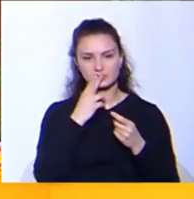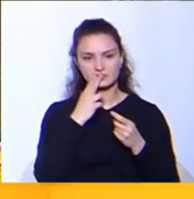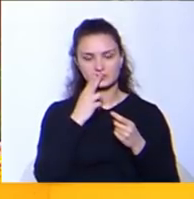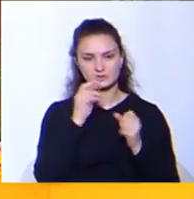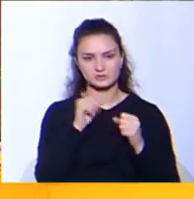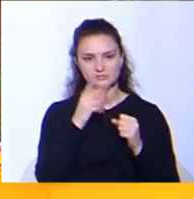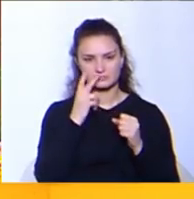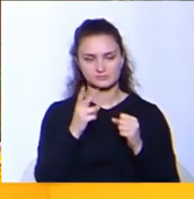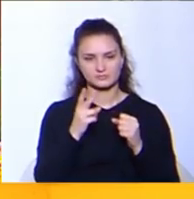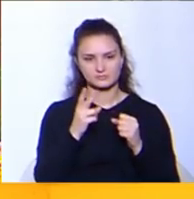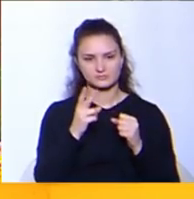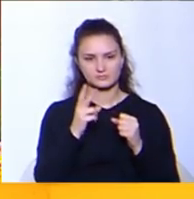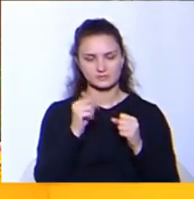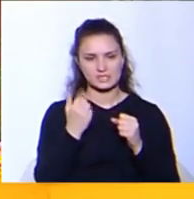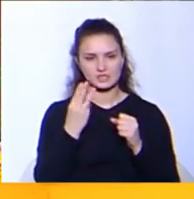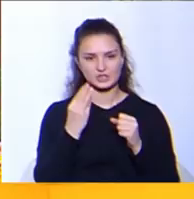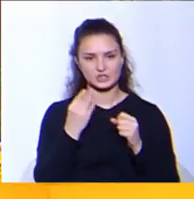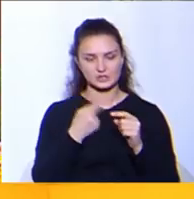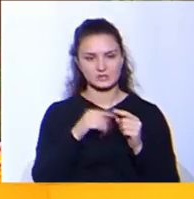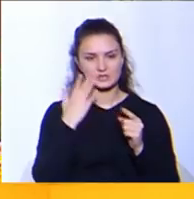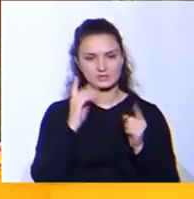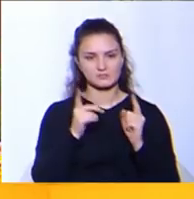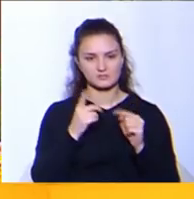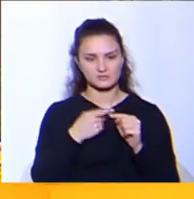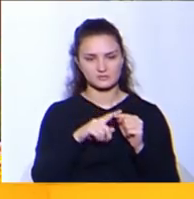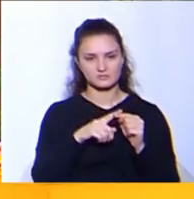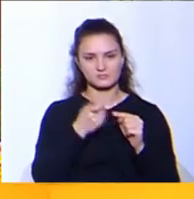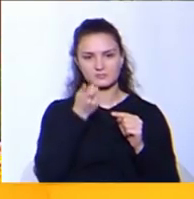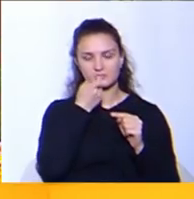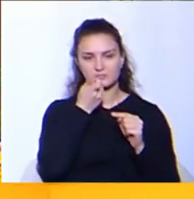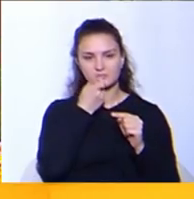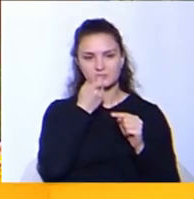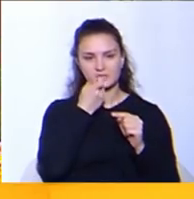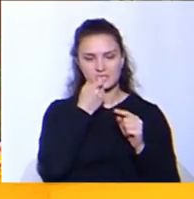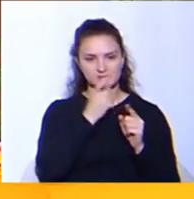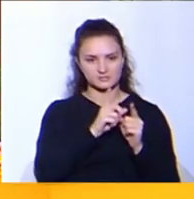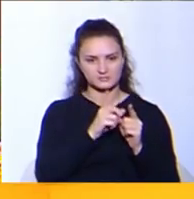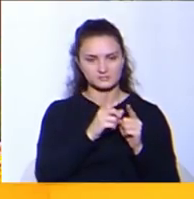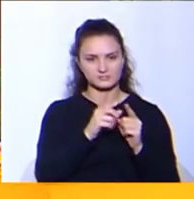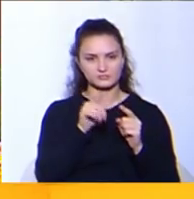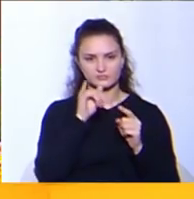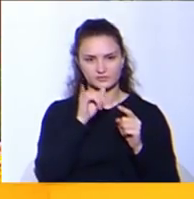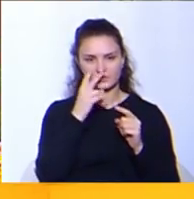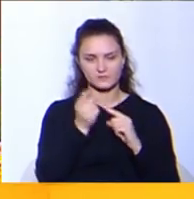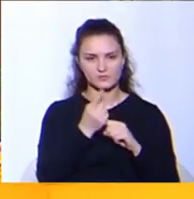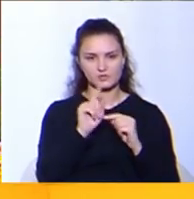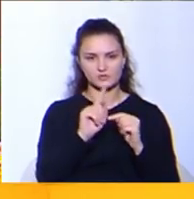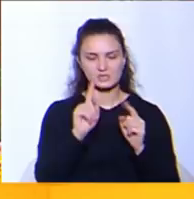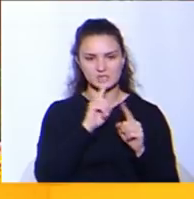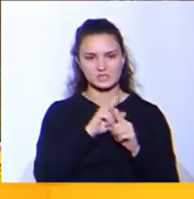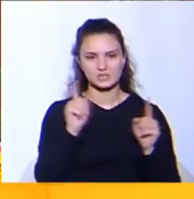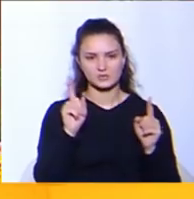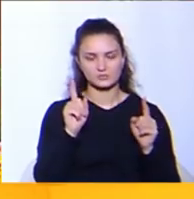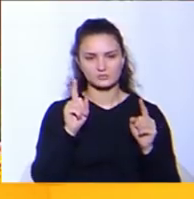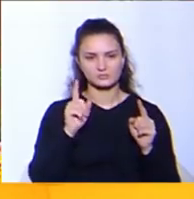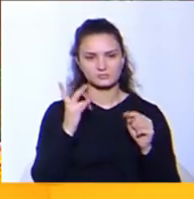ერთი შეხედვით უწყინარ ჰაშიშს, მაგრამ სინამდვილეში, ანუ პლანის მომხმარებელი გახდა, შეიძლება თქვენ ვერ აღმოაჩინოთ რაღაცა